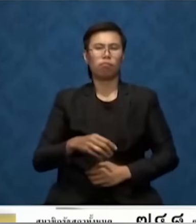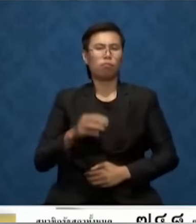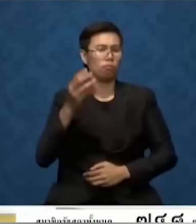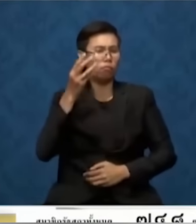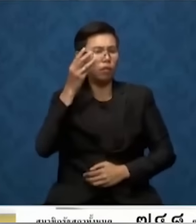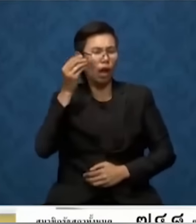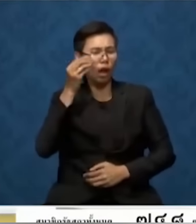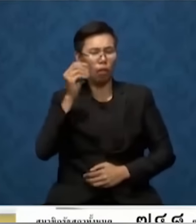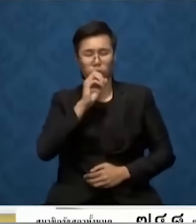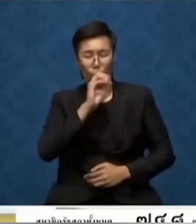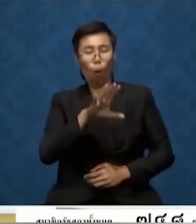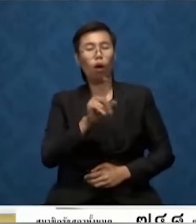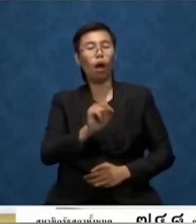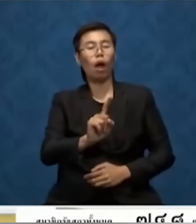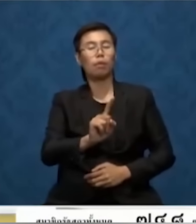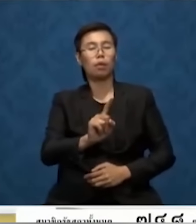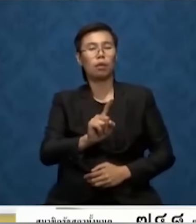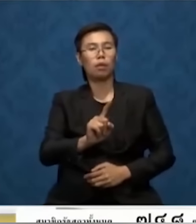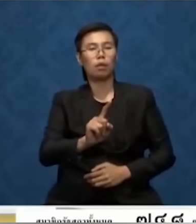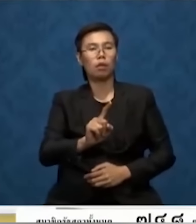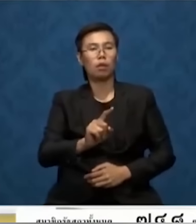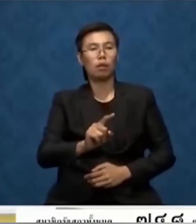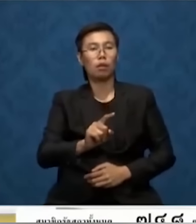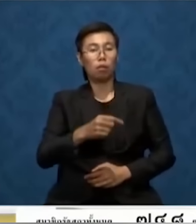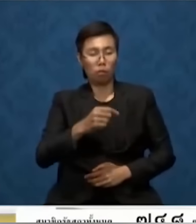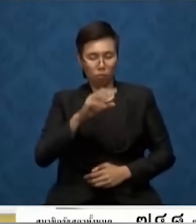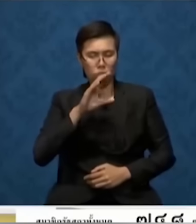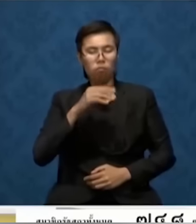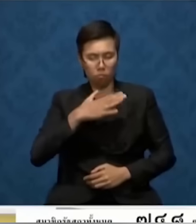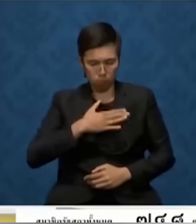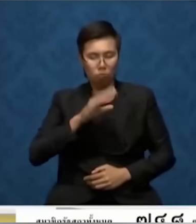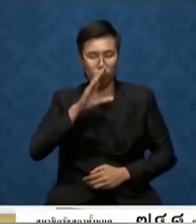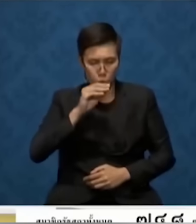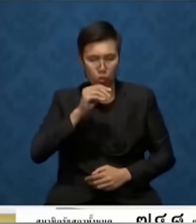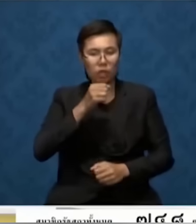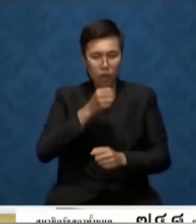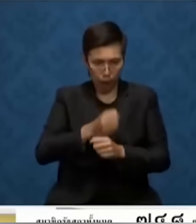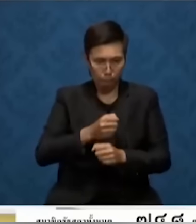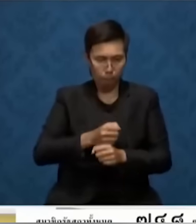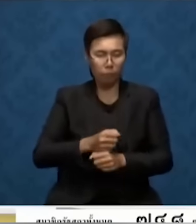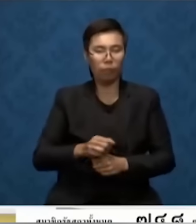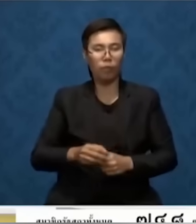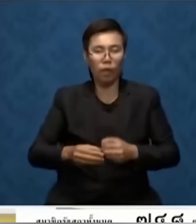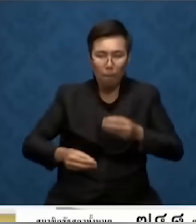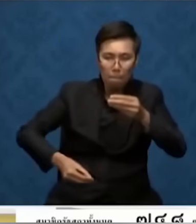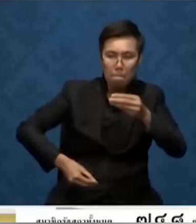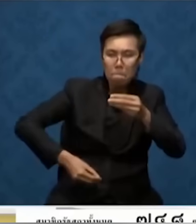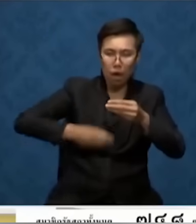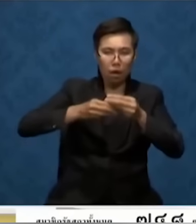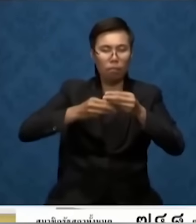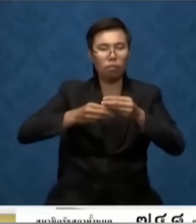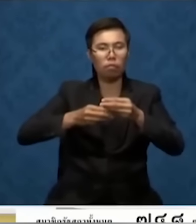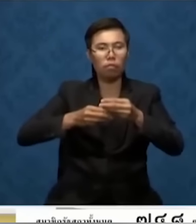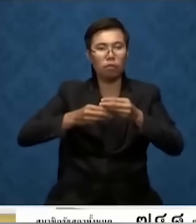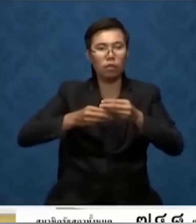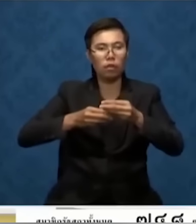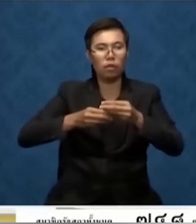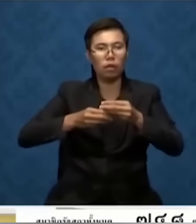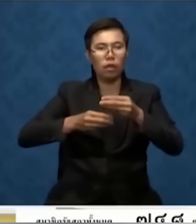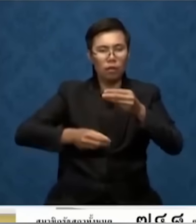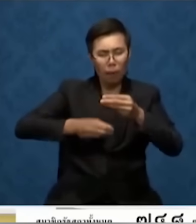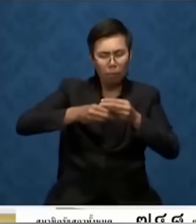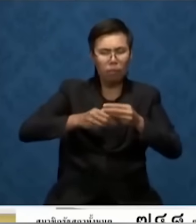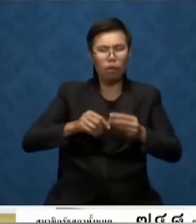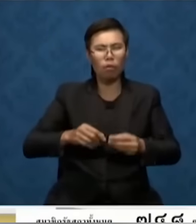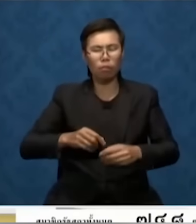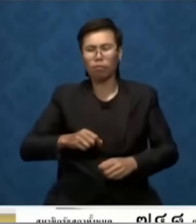แห่งนี้ครับว่าพูดแล้วทำแล้วก็ต้องทำแล้วก็เพิ่มเพดานตรงนี้นำมาซึ่งความ